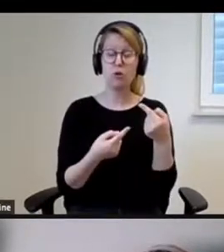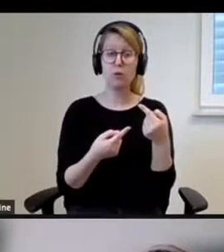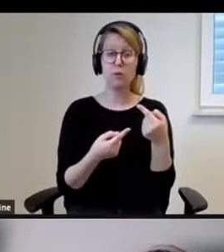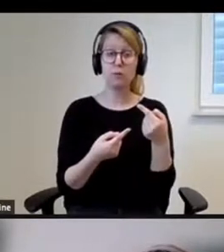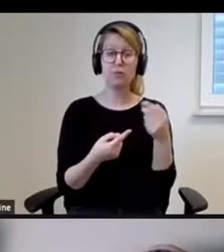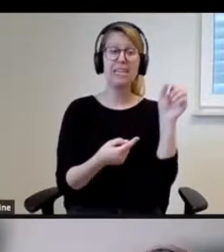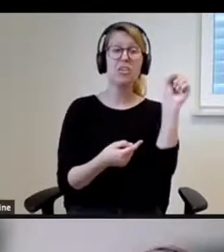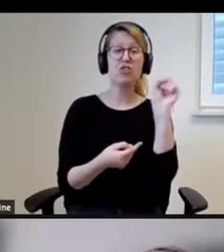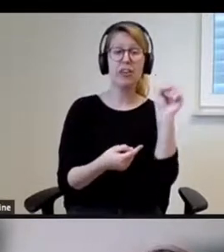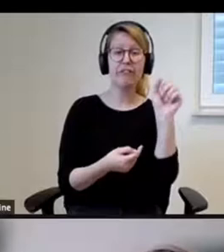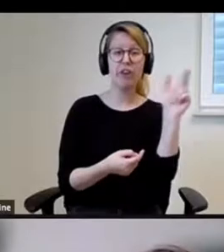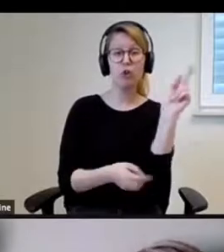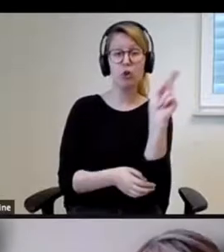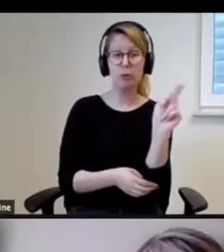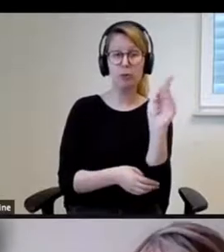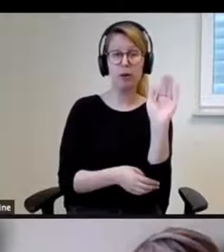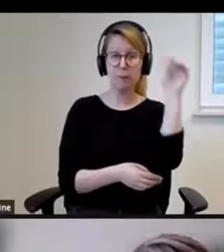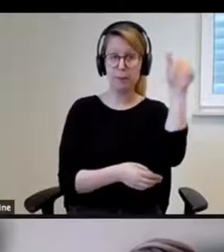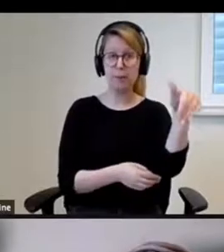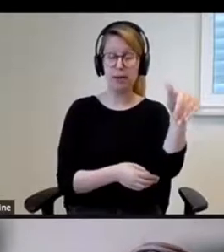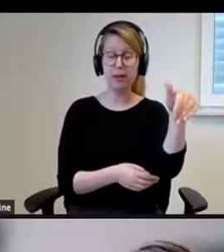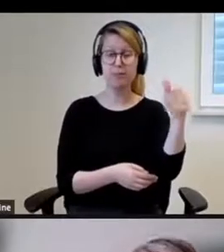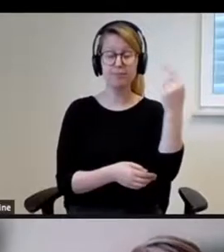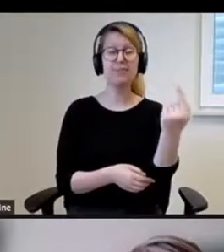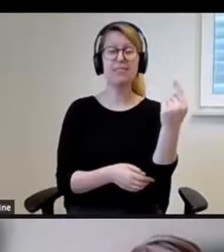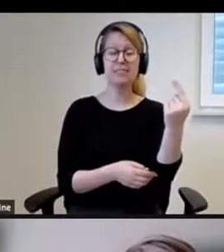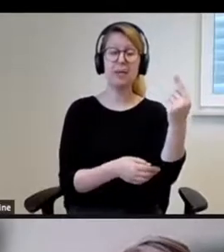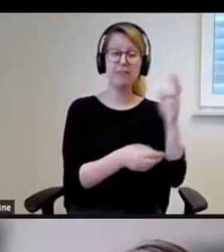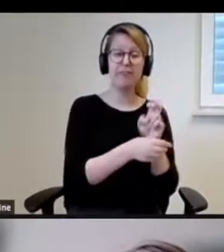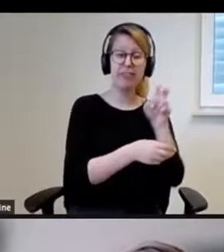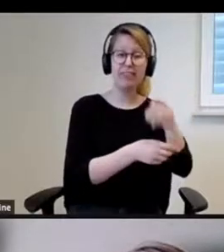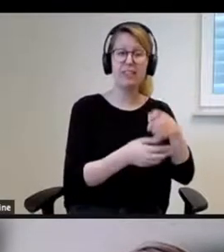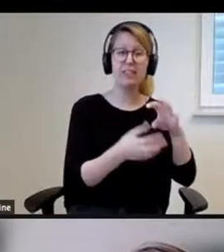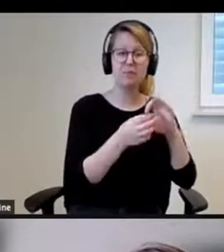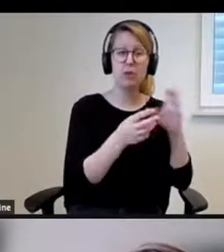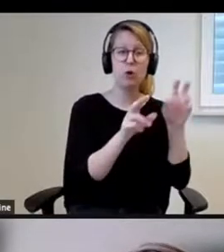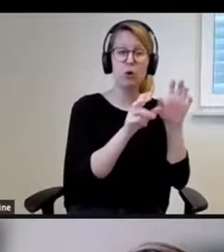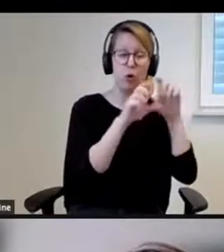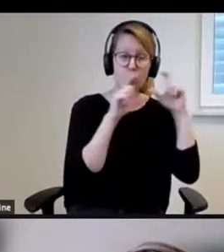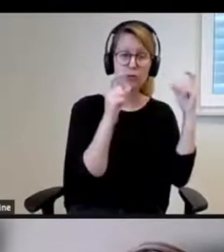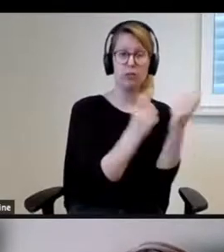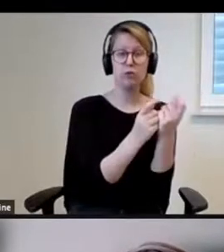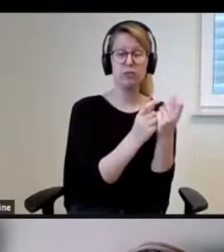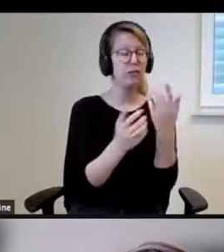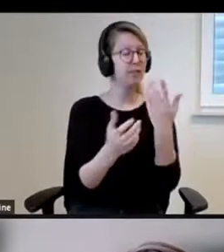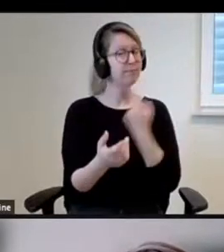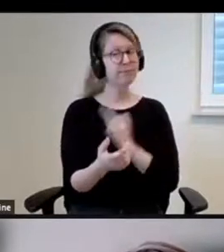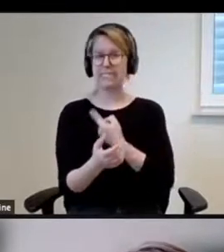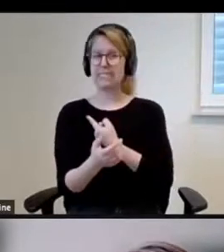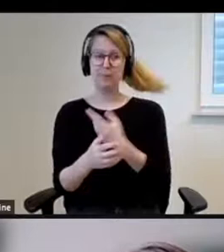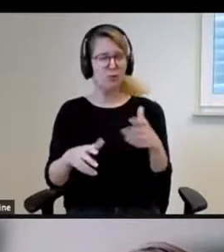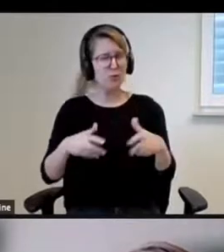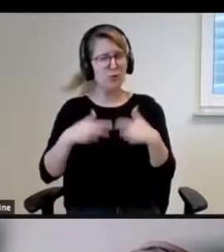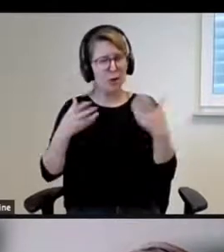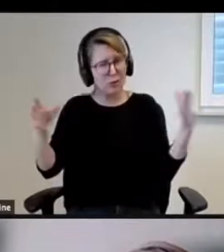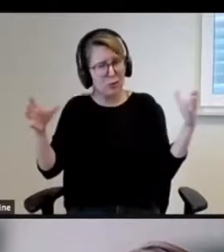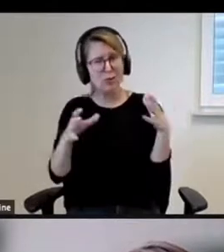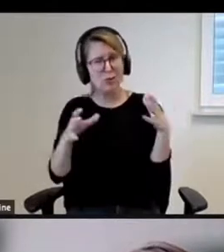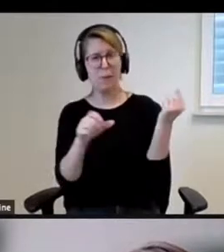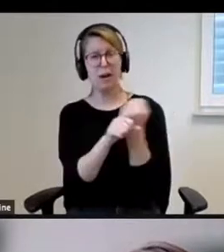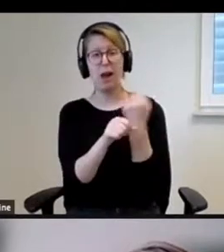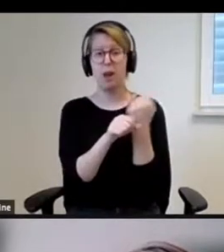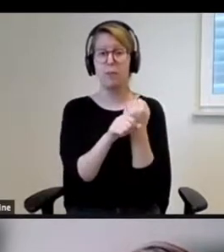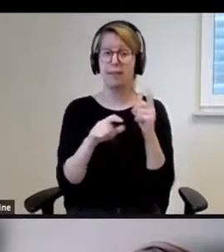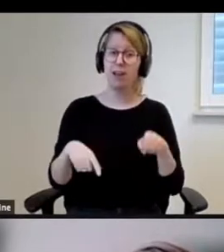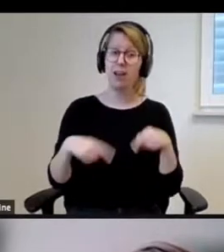bien collaborer avec vous trois. J'aimerais féliciter le choix des orateurs aujourd'hui, pas moi-même, mais je suis très content que Patrick